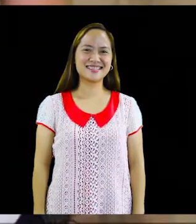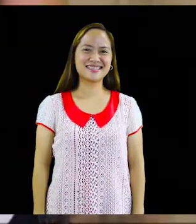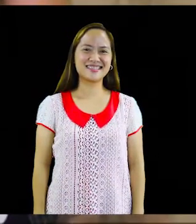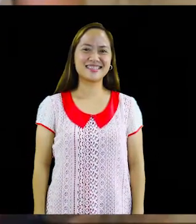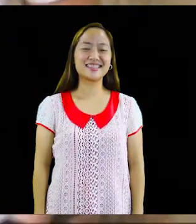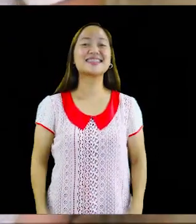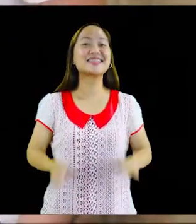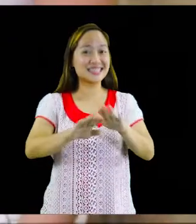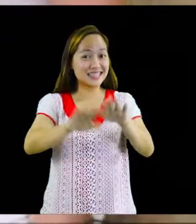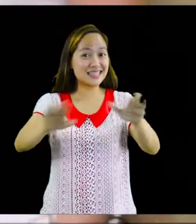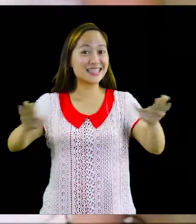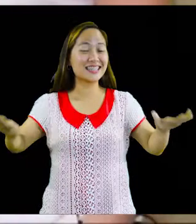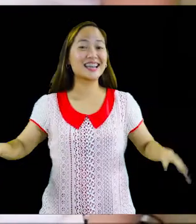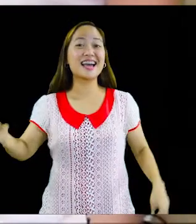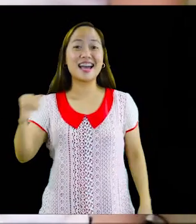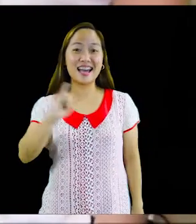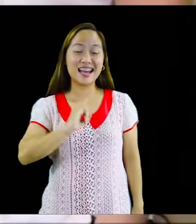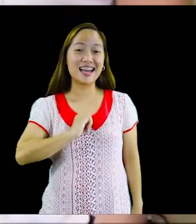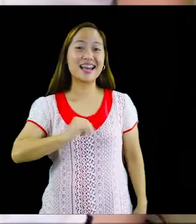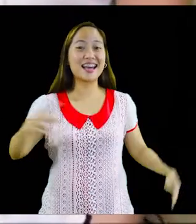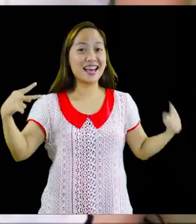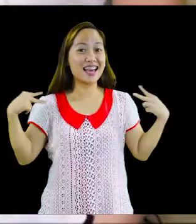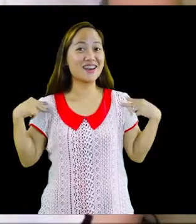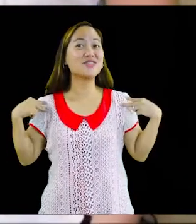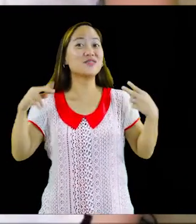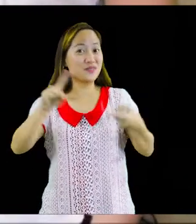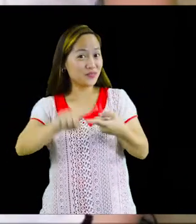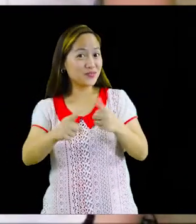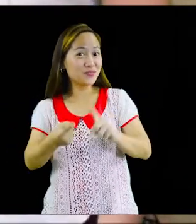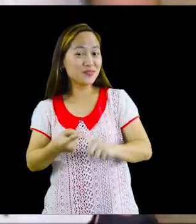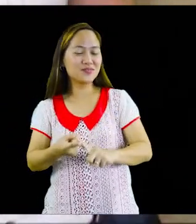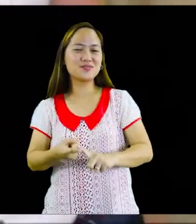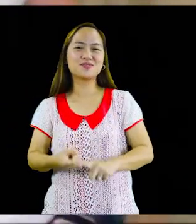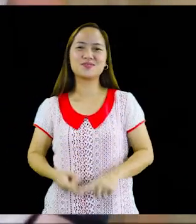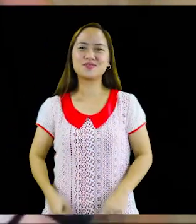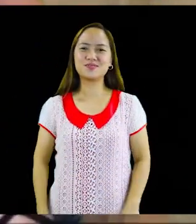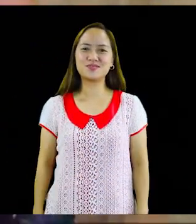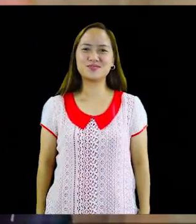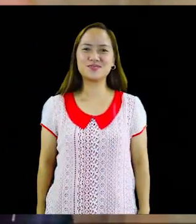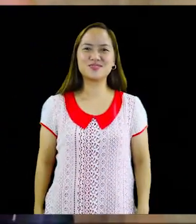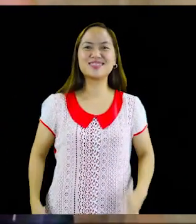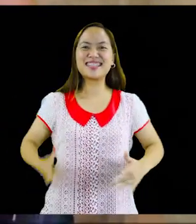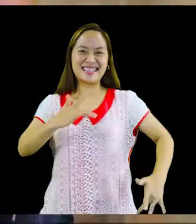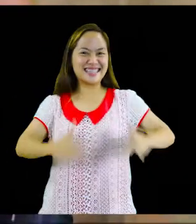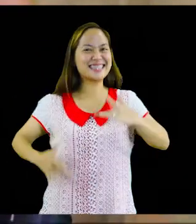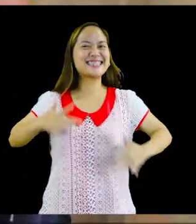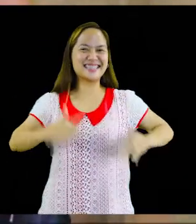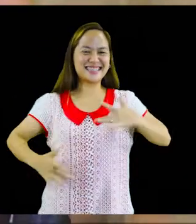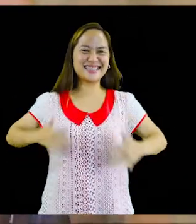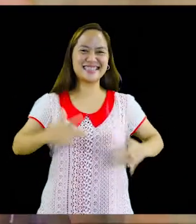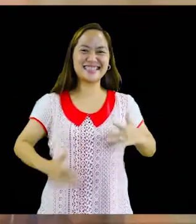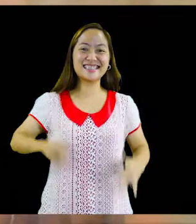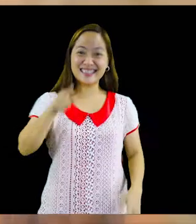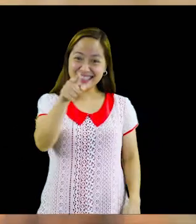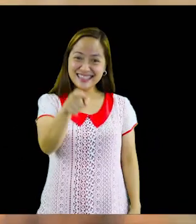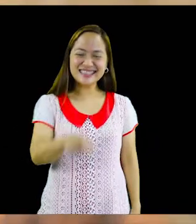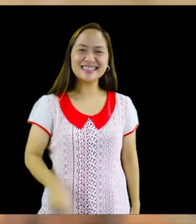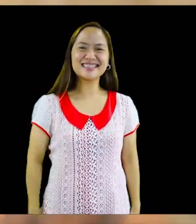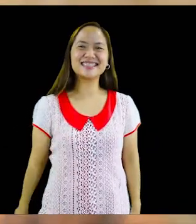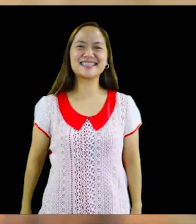Mga bata, may-ari ko din pakilala sa inyo nga inyong mga abyan. Excited na bala ka mo?